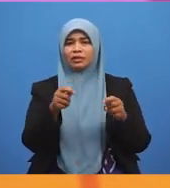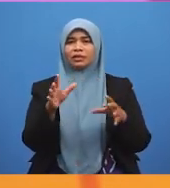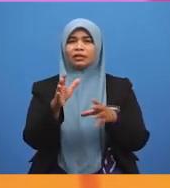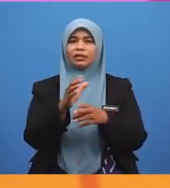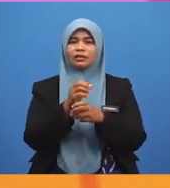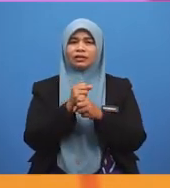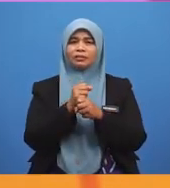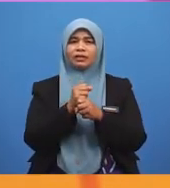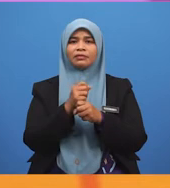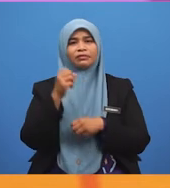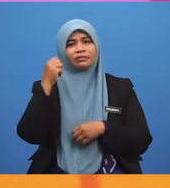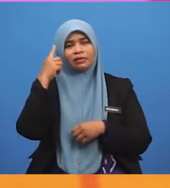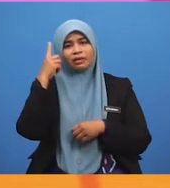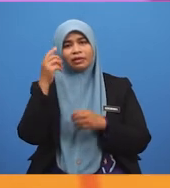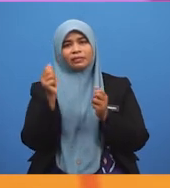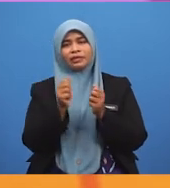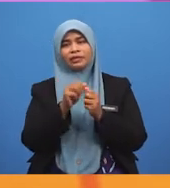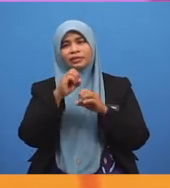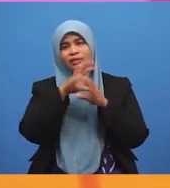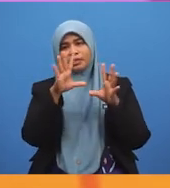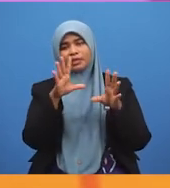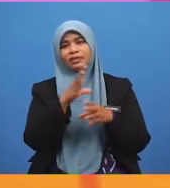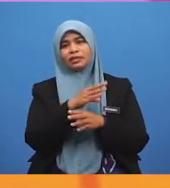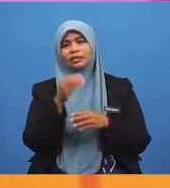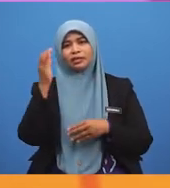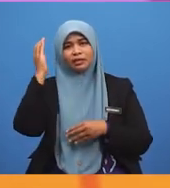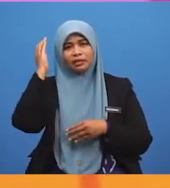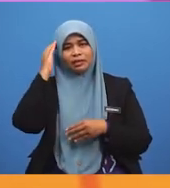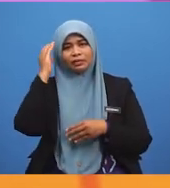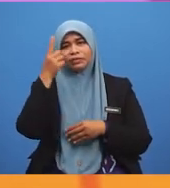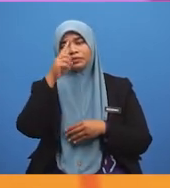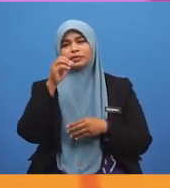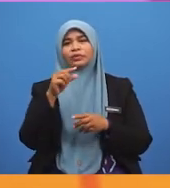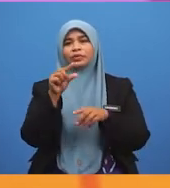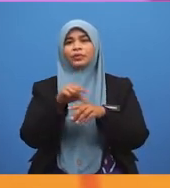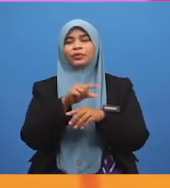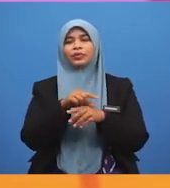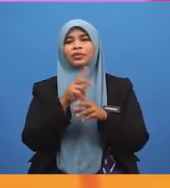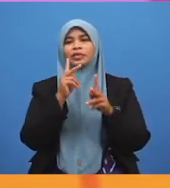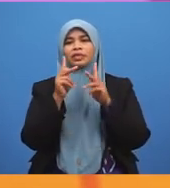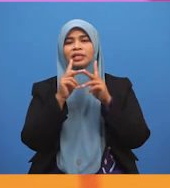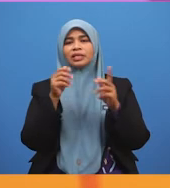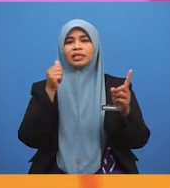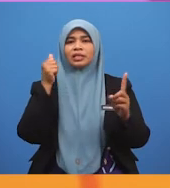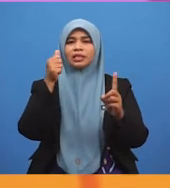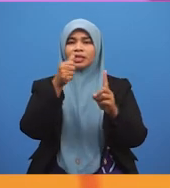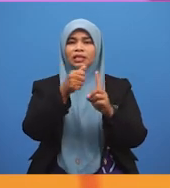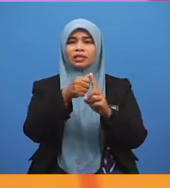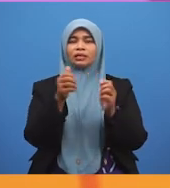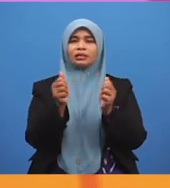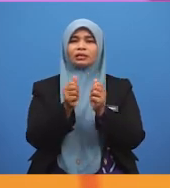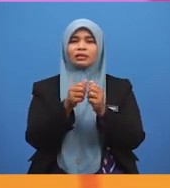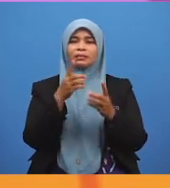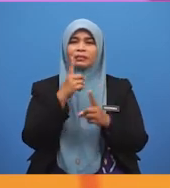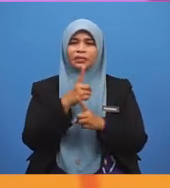pun dapat memahami dengan jelas dan tahu untuk menggunakan kata arah